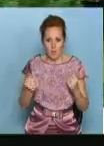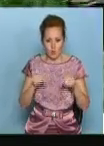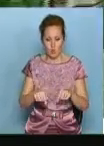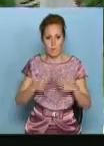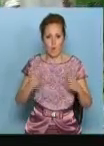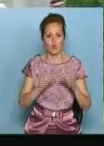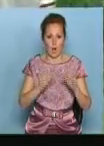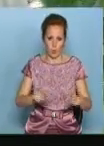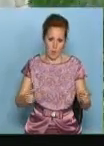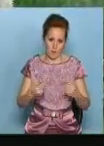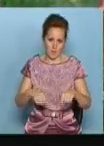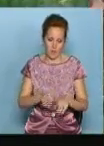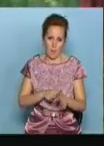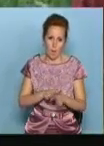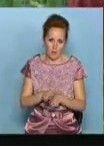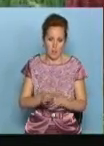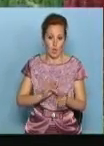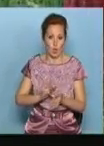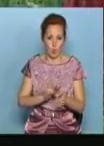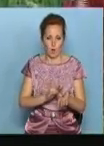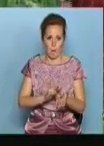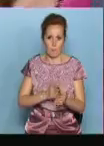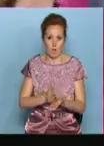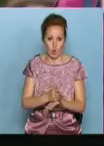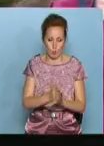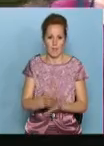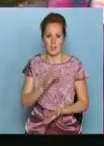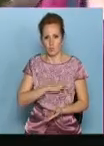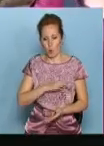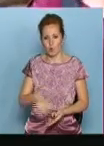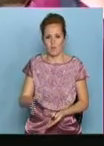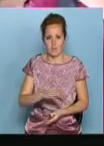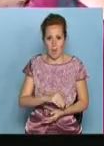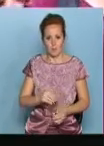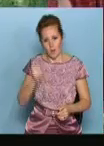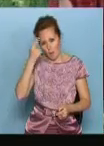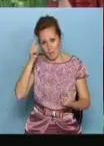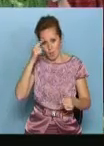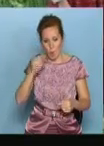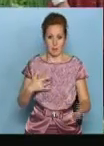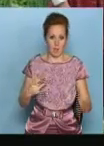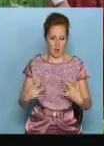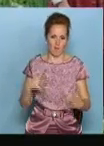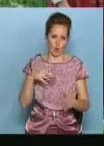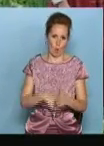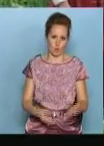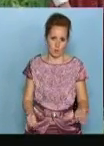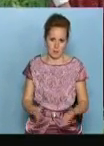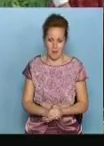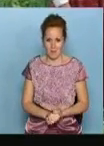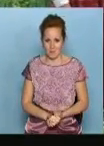организовав полноценный туристический маршрут. Поэтому используют все приемы, театрализацию в том числе. О, Байгуреч, ну,